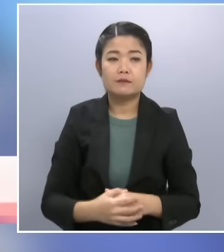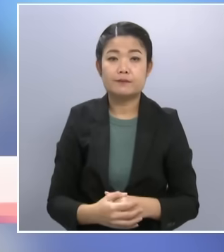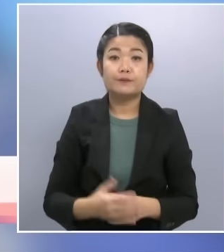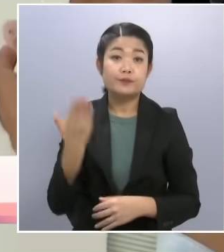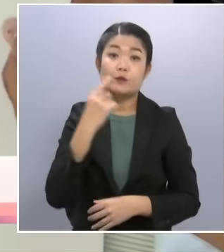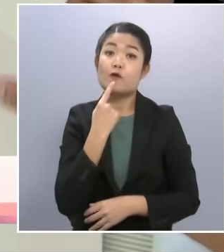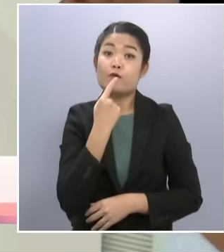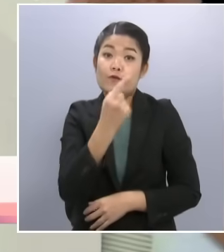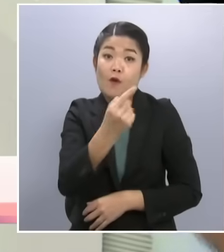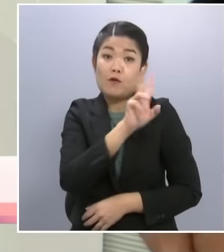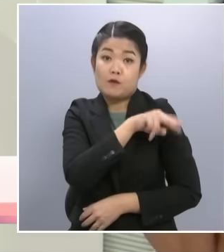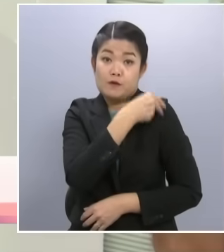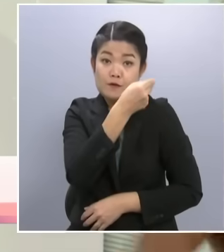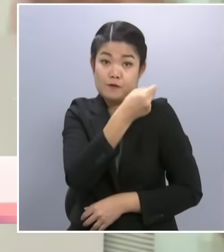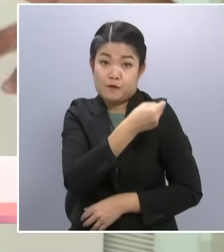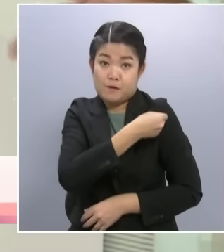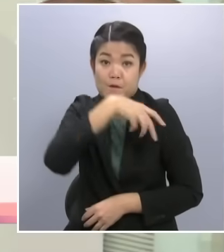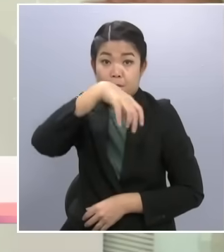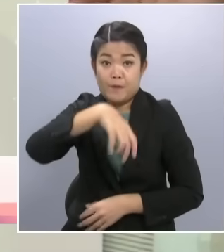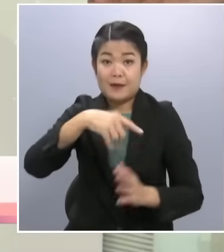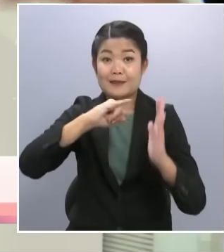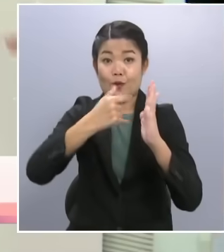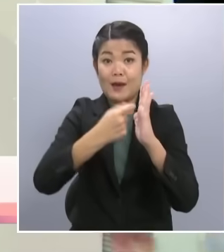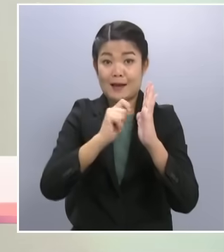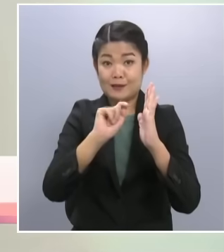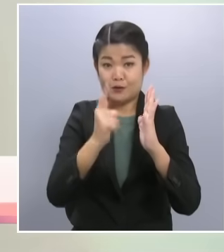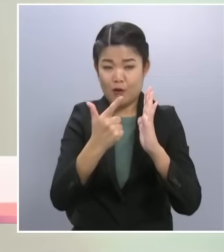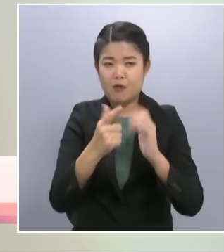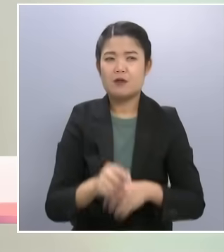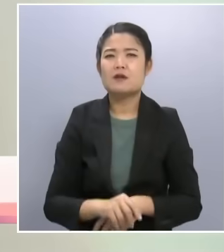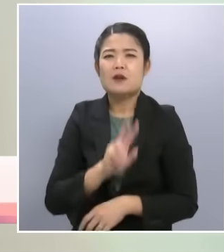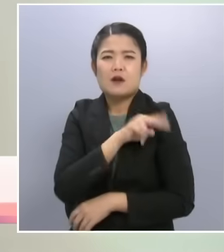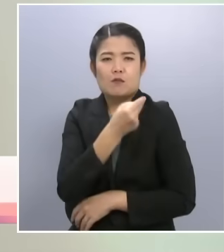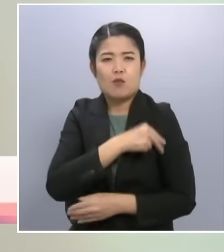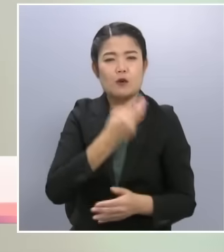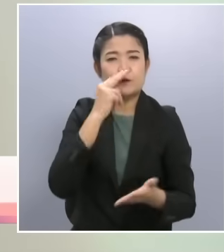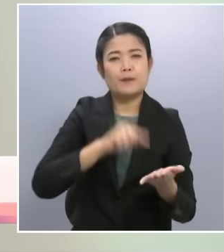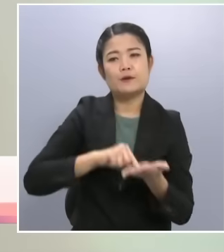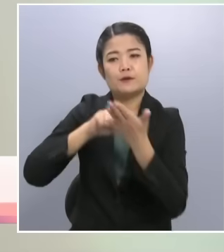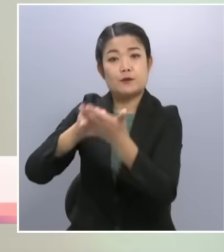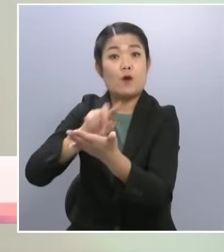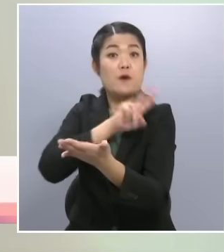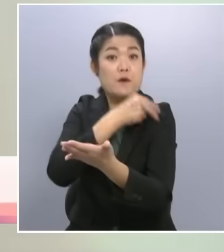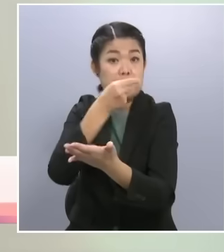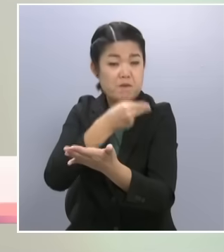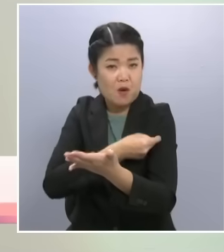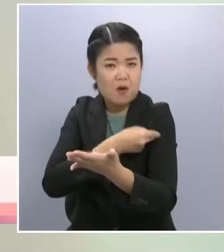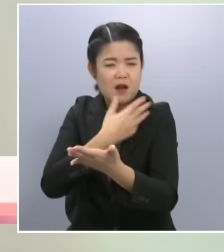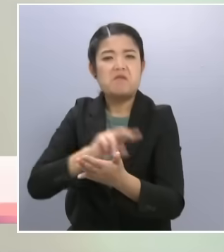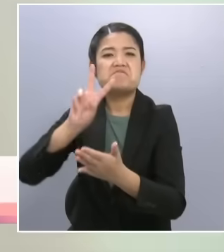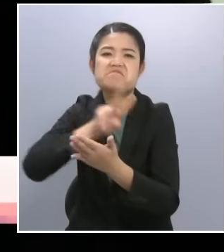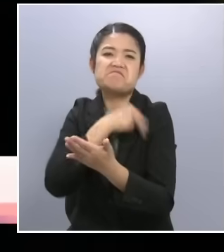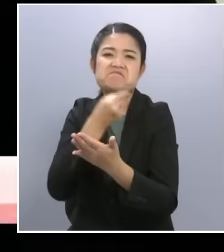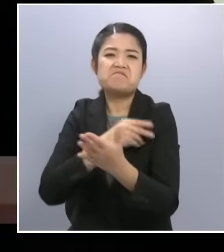เรียนไปที่สาธารณสุขจังหวัดอ่างทองนะคะทางสาธารณสุขจังหวัดส่งเรื่องไปให้ทางแพทย์ใหญ่แต่ทางแพทย์ใหญ่ก็ไม่รับเรื่อง